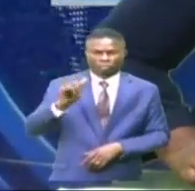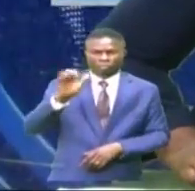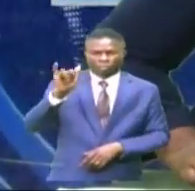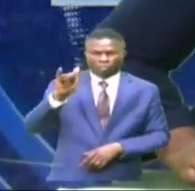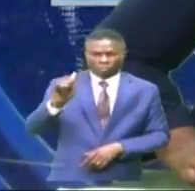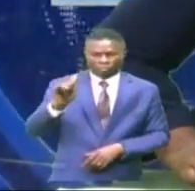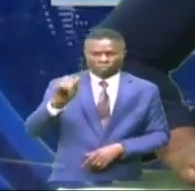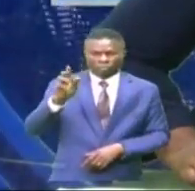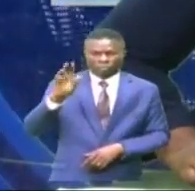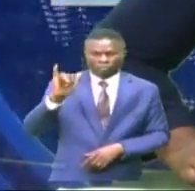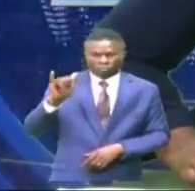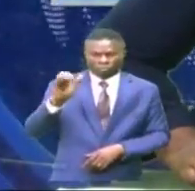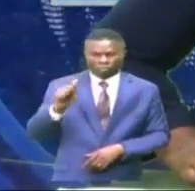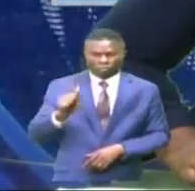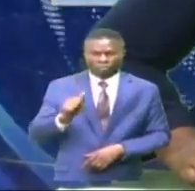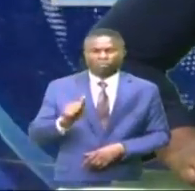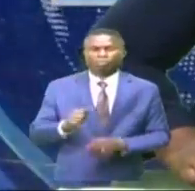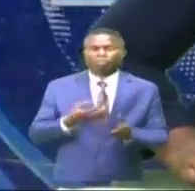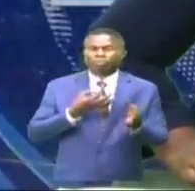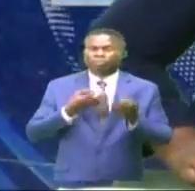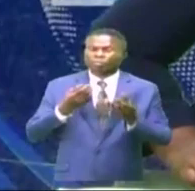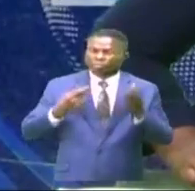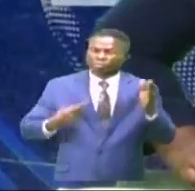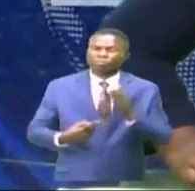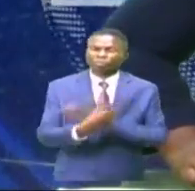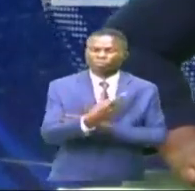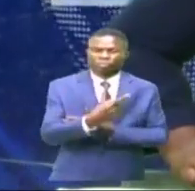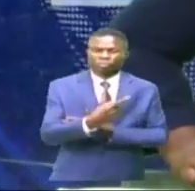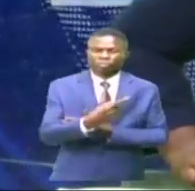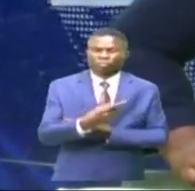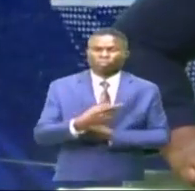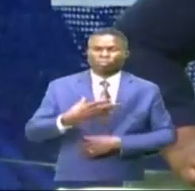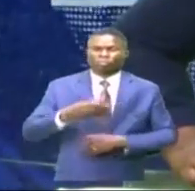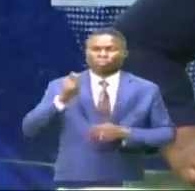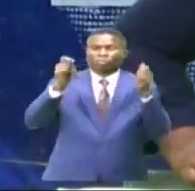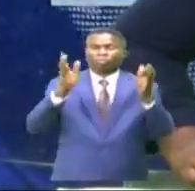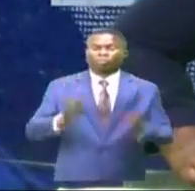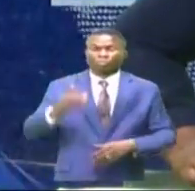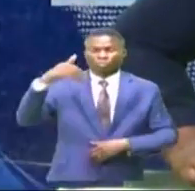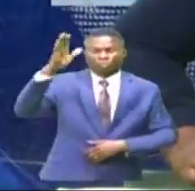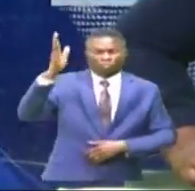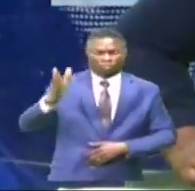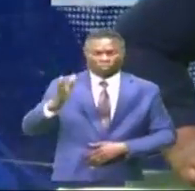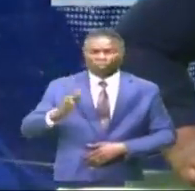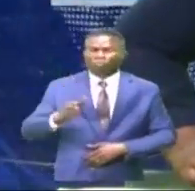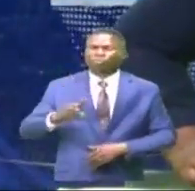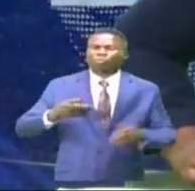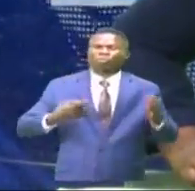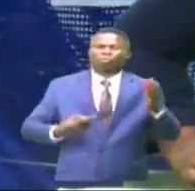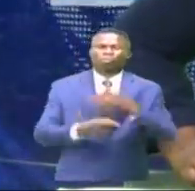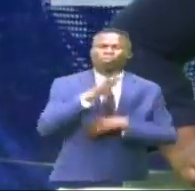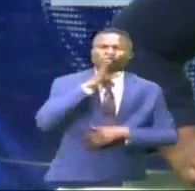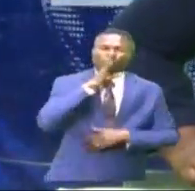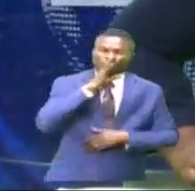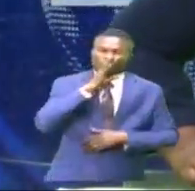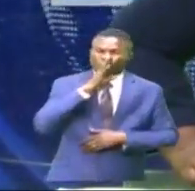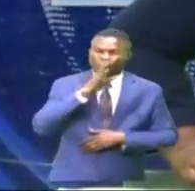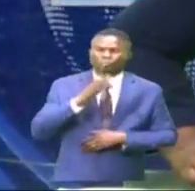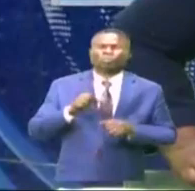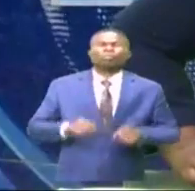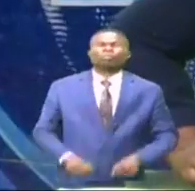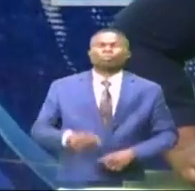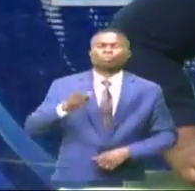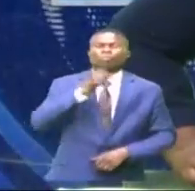certaines manières de la presse internationale qui incrimine à tort les services de l'État dans la sassinat de chez Roberto le ministre